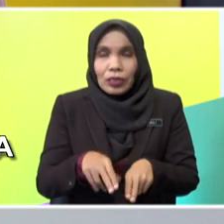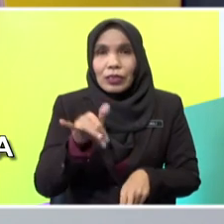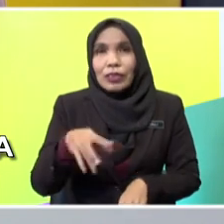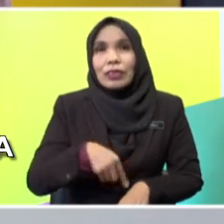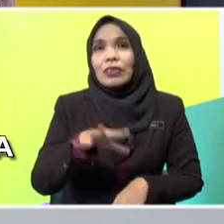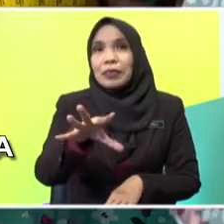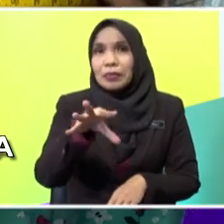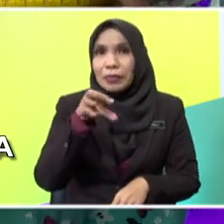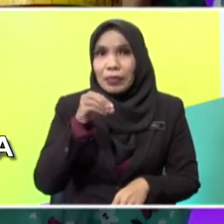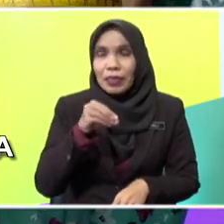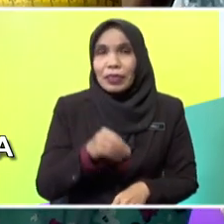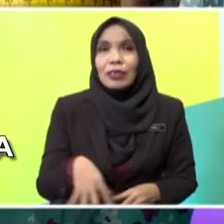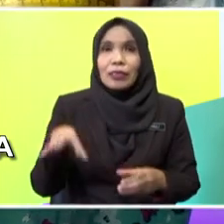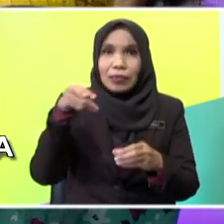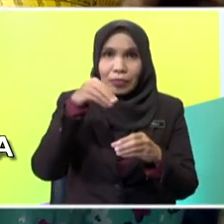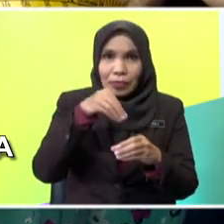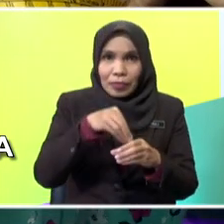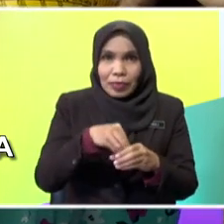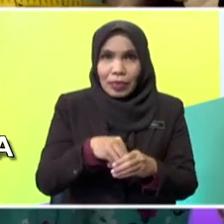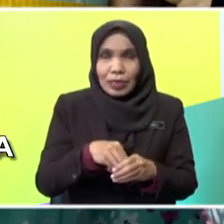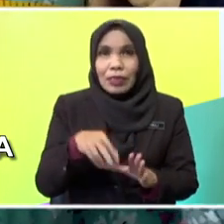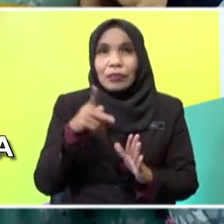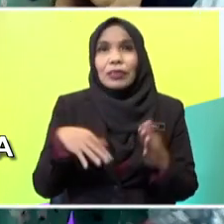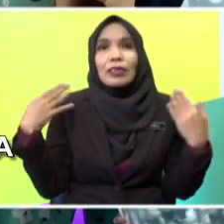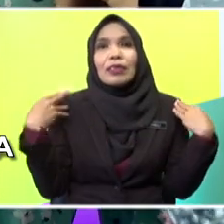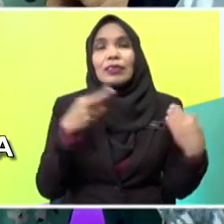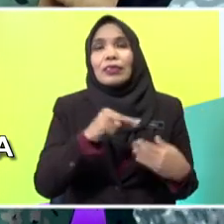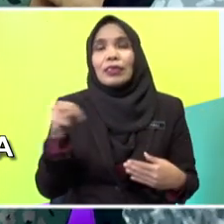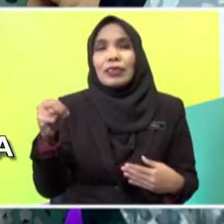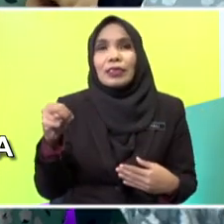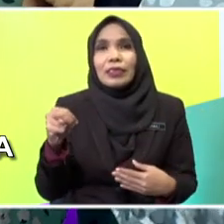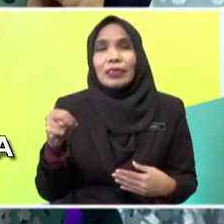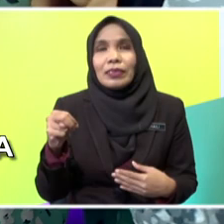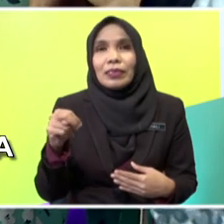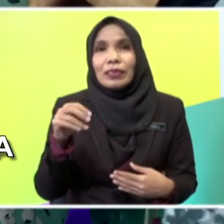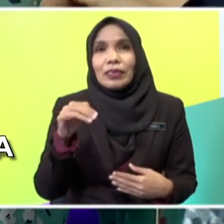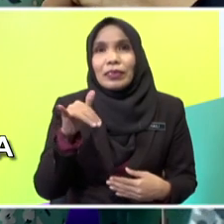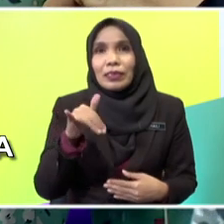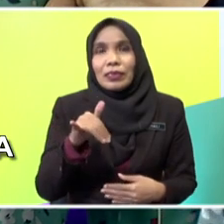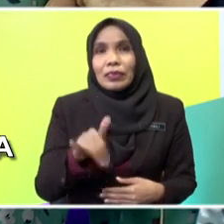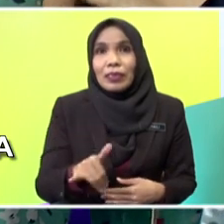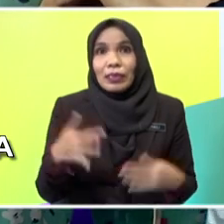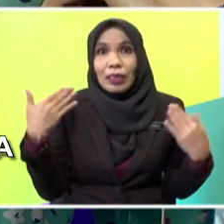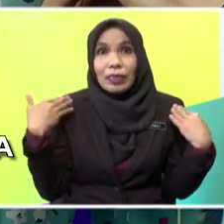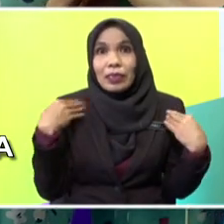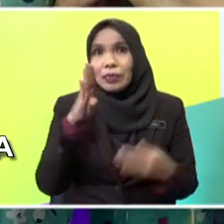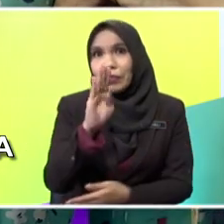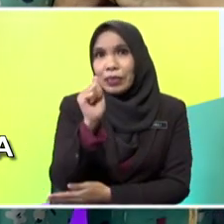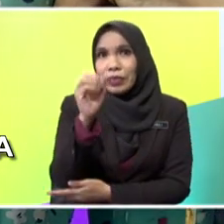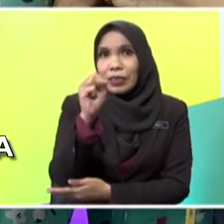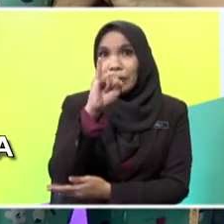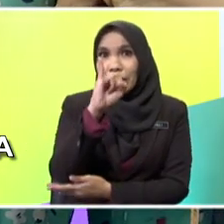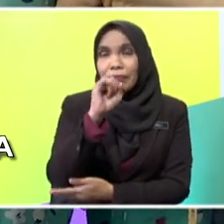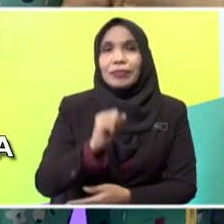diambil dalam keadaan yang dia sebab sudah ada basi. Untuk magic ruler dah ada basinya. Jadi memudahkannya